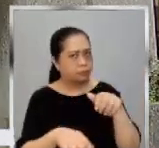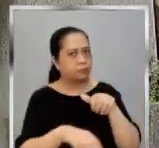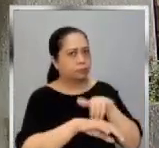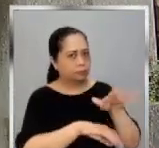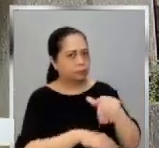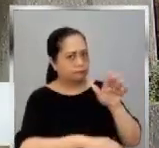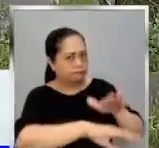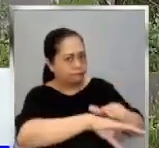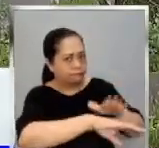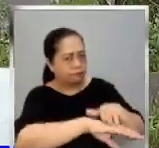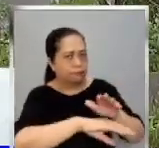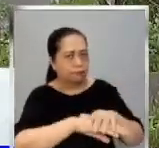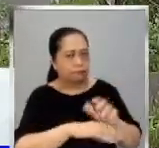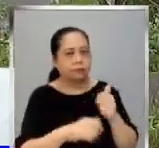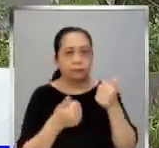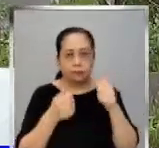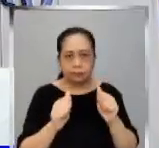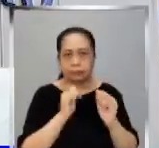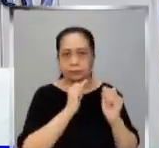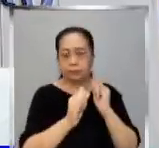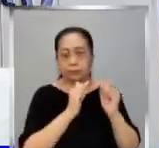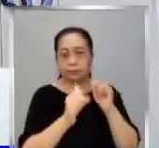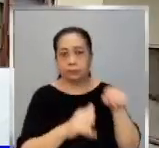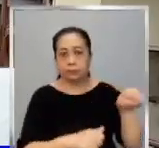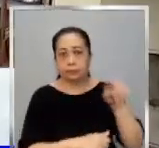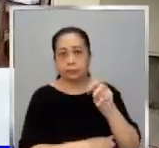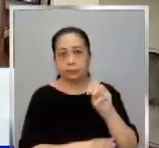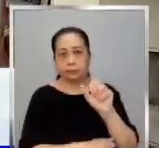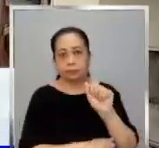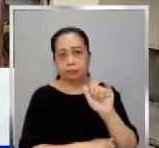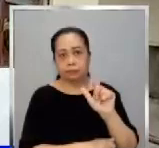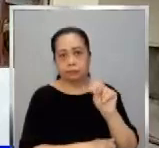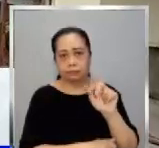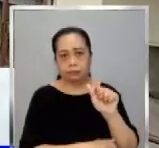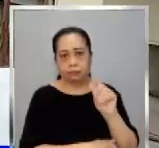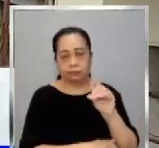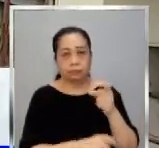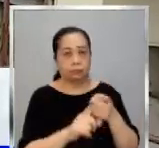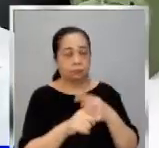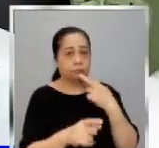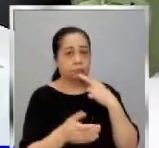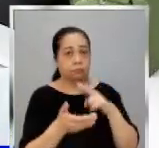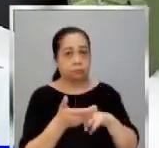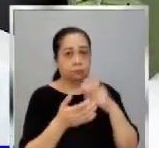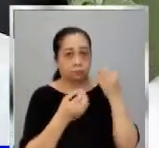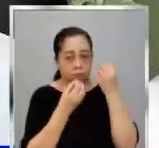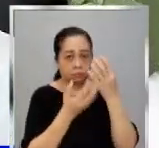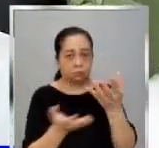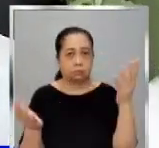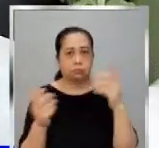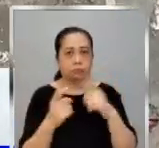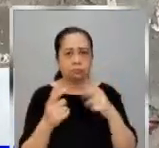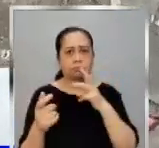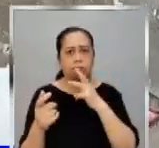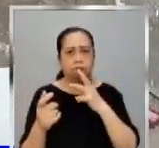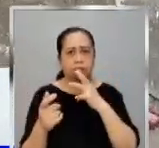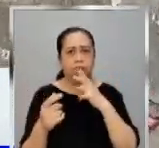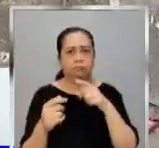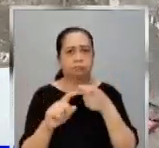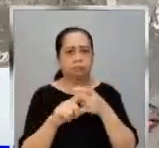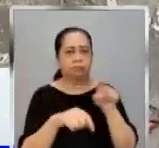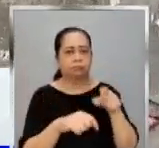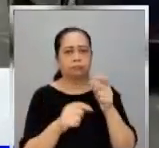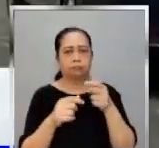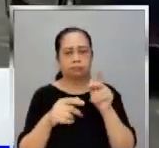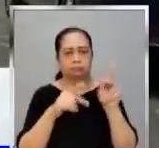notice. Sinusubukan pa namin kunan ng pahayag ang Maynilad, pero batay sa nauna nilang advisory, may water interruption sa mga siniservisyuhan